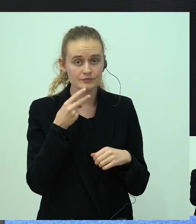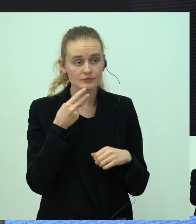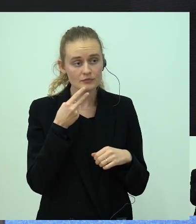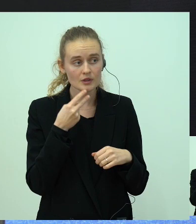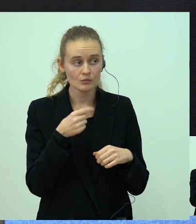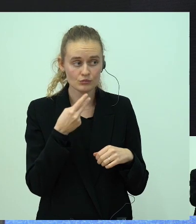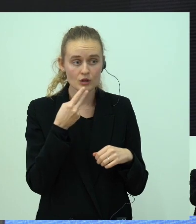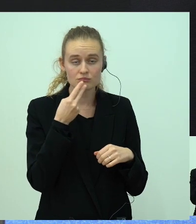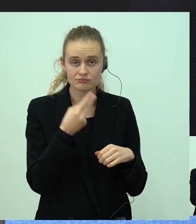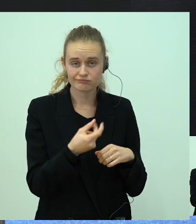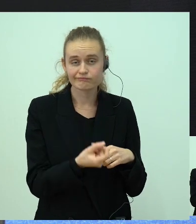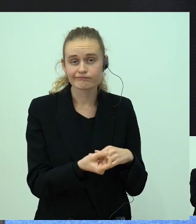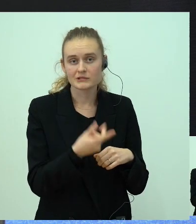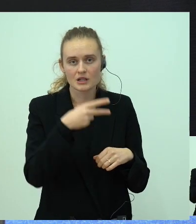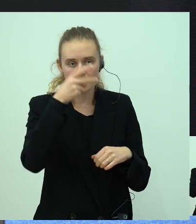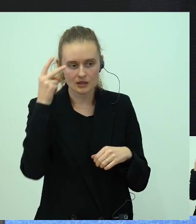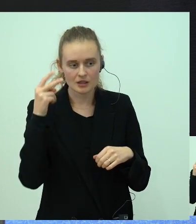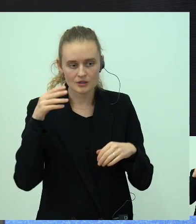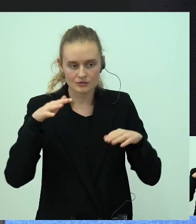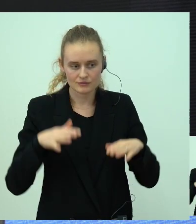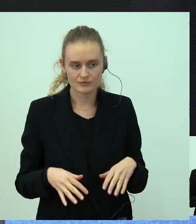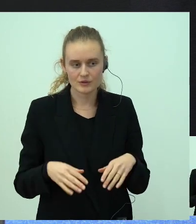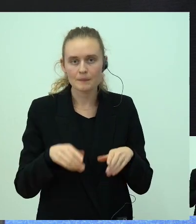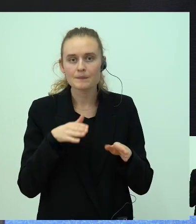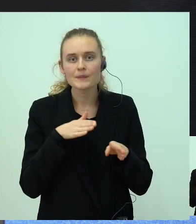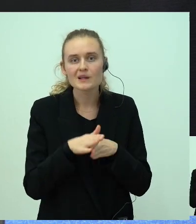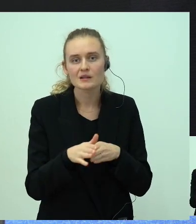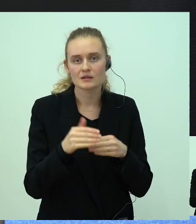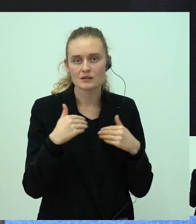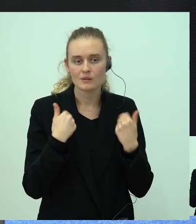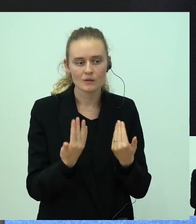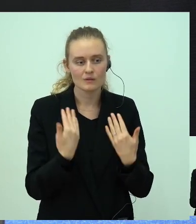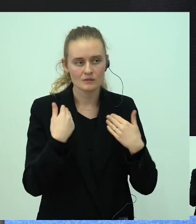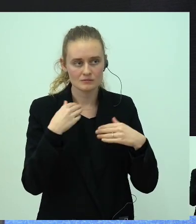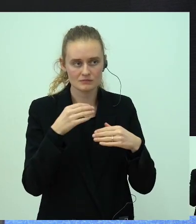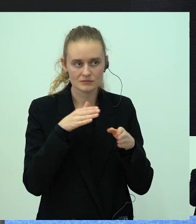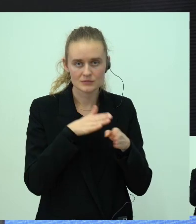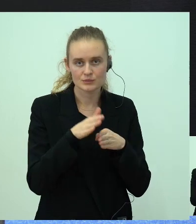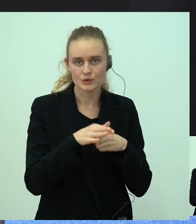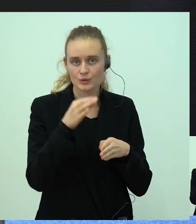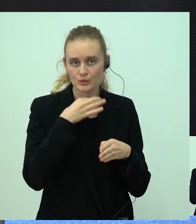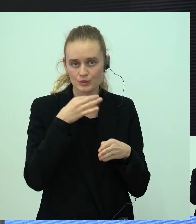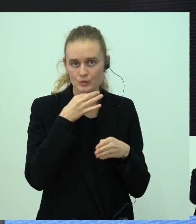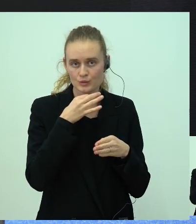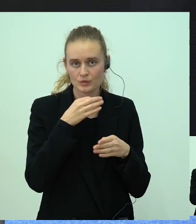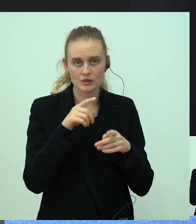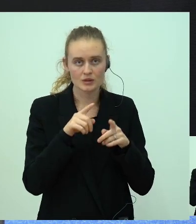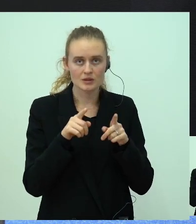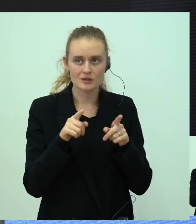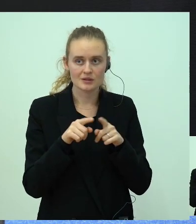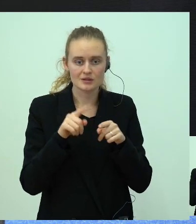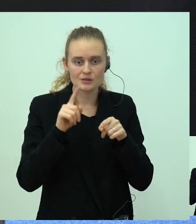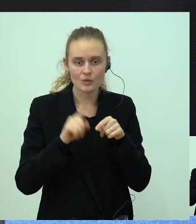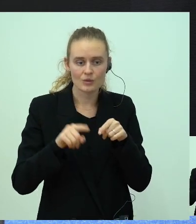Lietuvoje, tarkim, ne viena iš tų rekomendacijų nėra iki galo įgyvendinta ir niekas nesiims jų įgyvendinti, na, bent jau artimiausioje